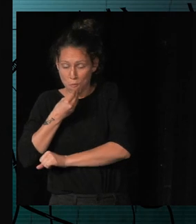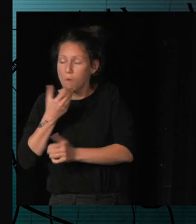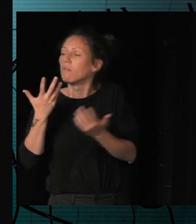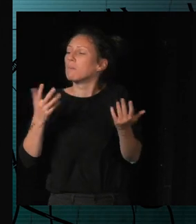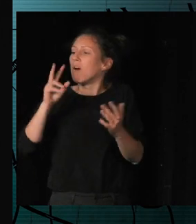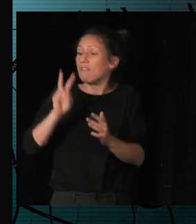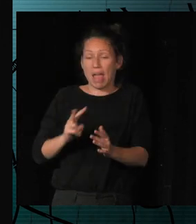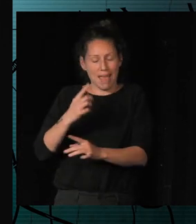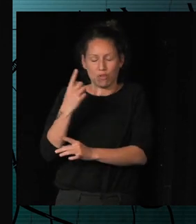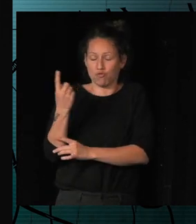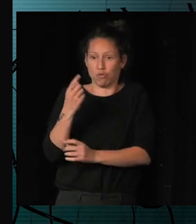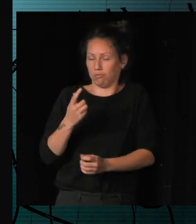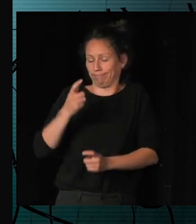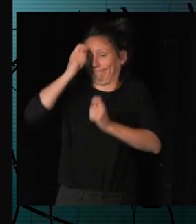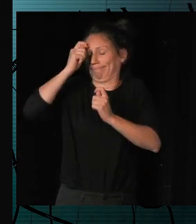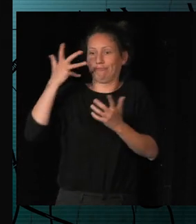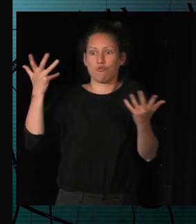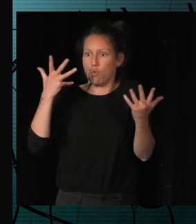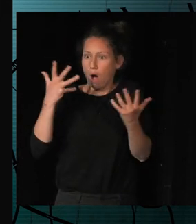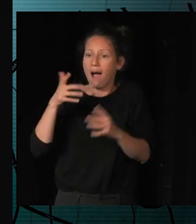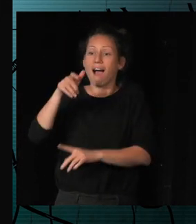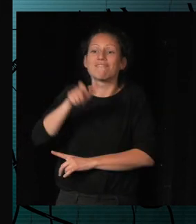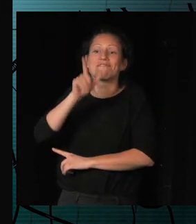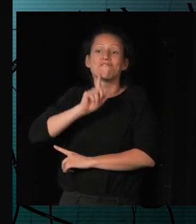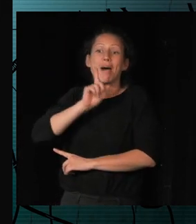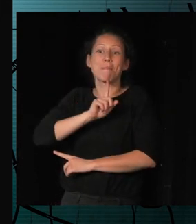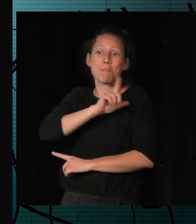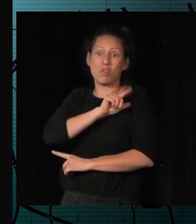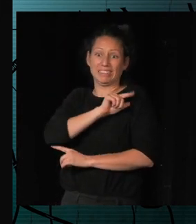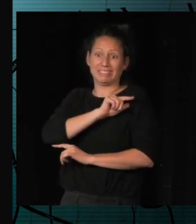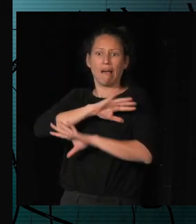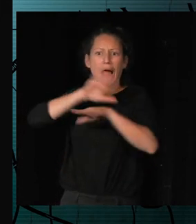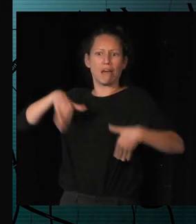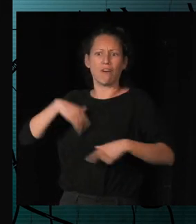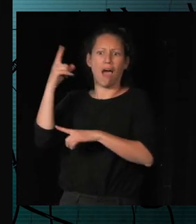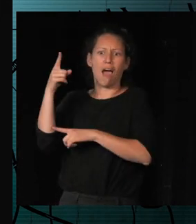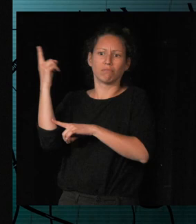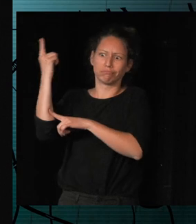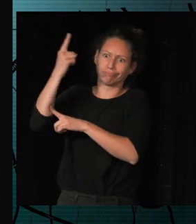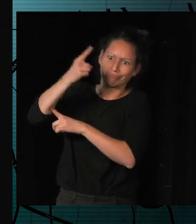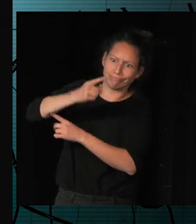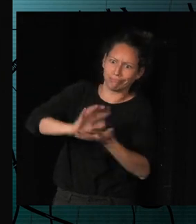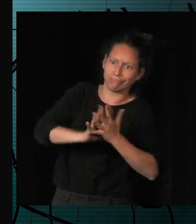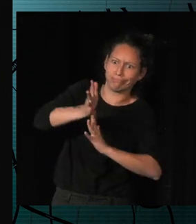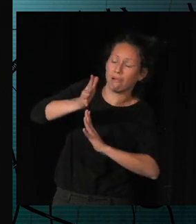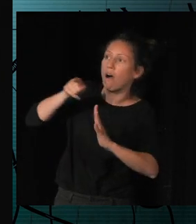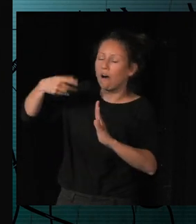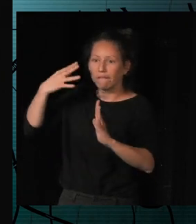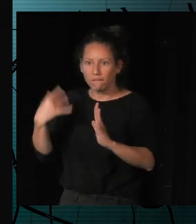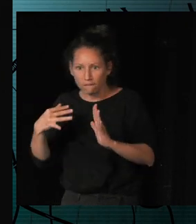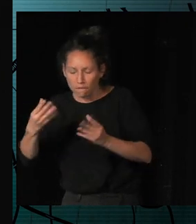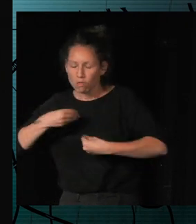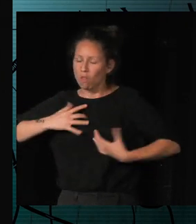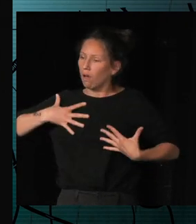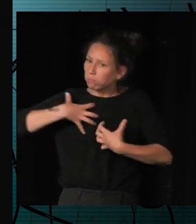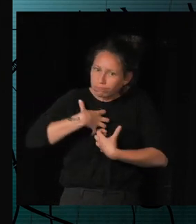toujours la scène de la mort de cbyil donc la flic à la fin me me met dans une angoisse pas possible je trouve qu'on a l'habitude de